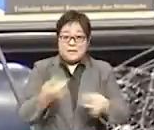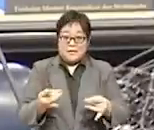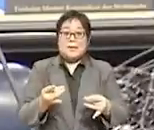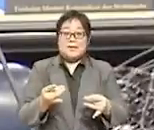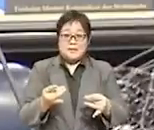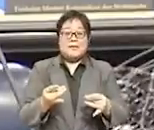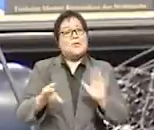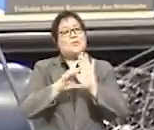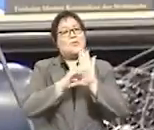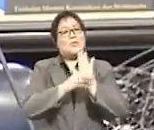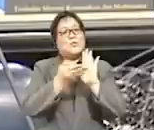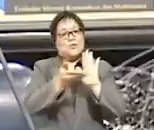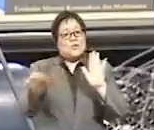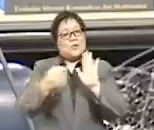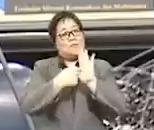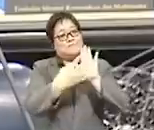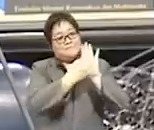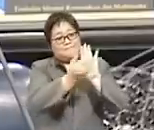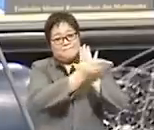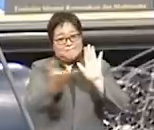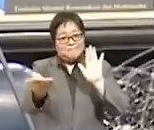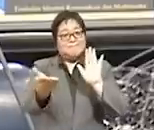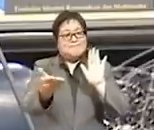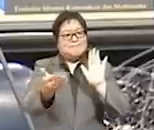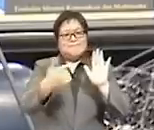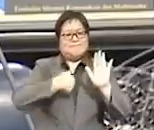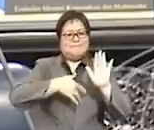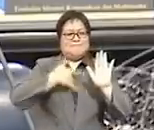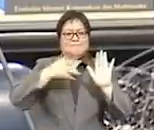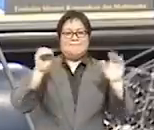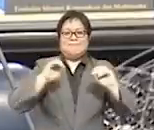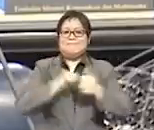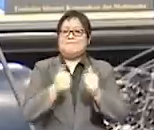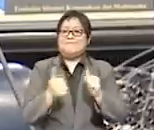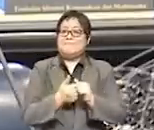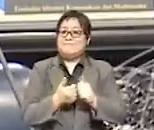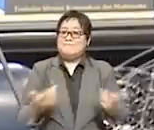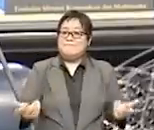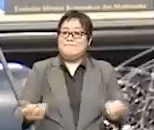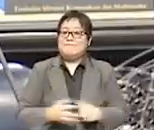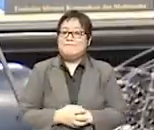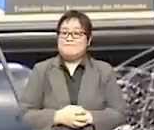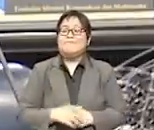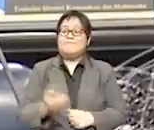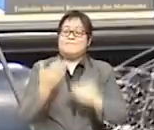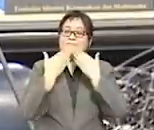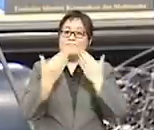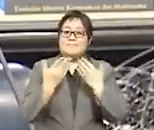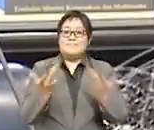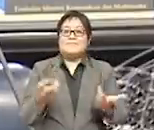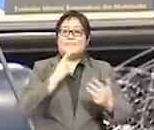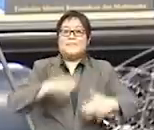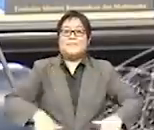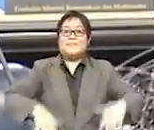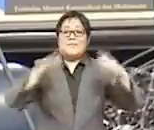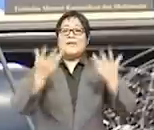untuk diambil contoh dan teladan untuk dilaksanakan tepat lain Saya tidak ada masalah untuk saya berbuat demikian Terima kasih hadir di